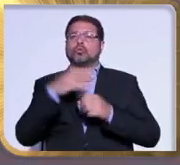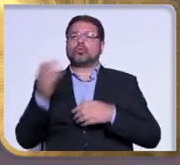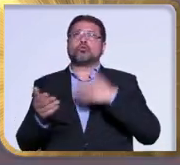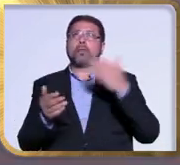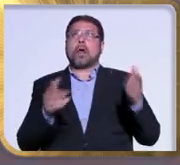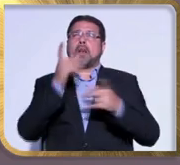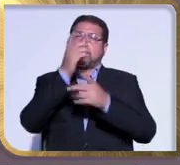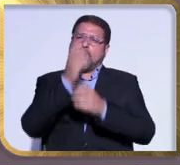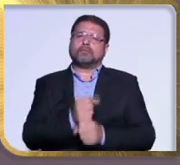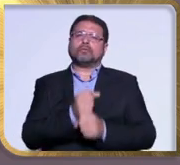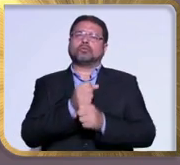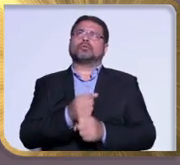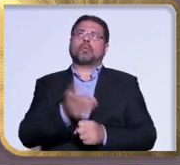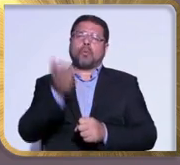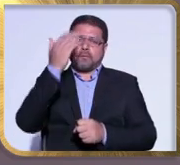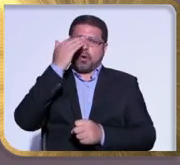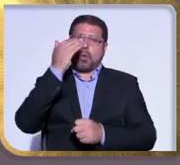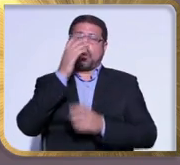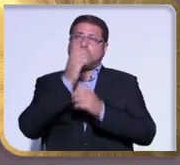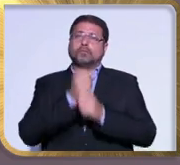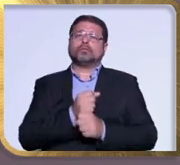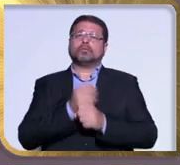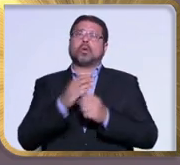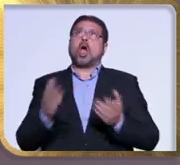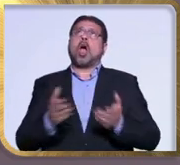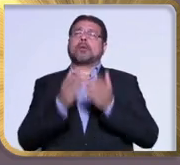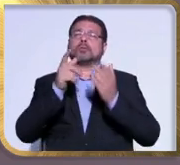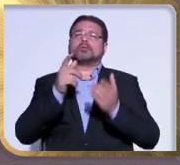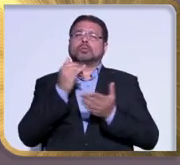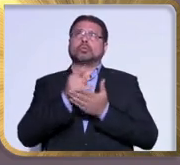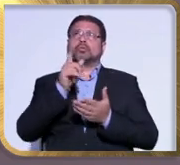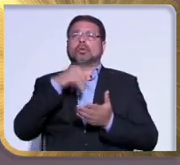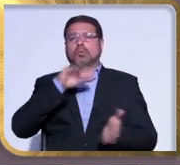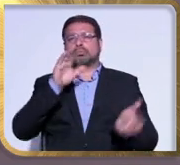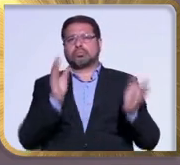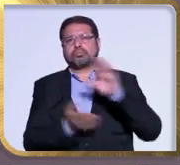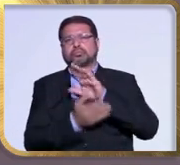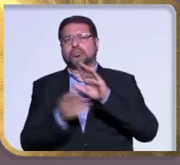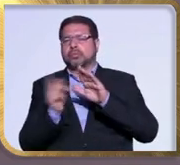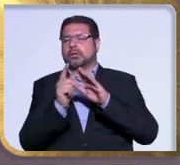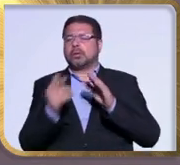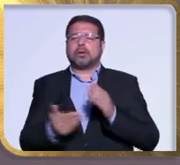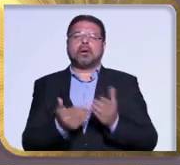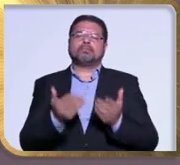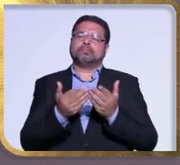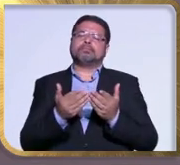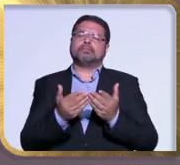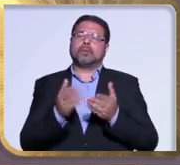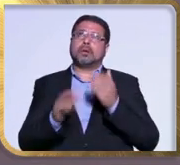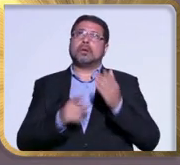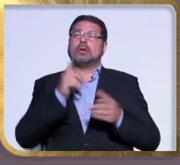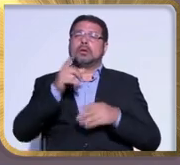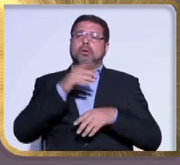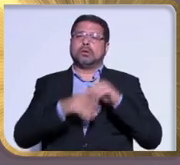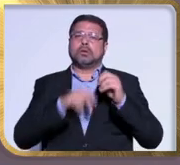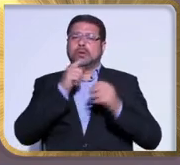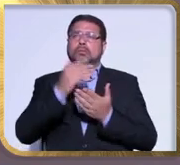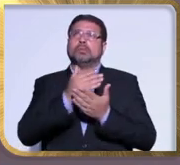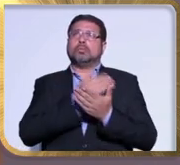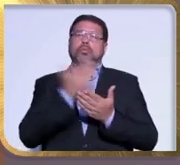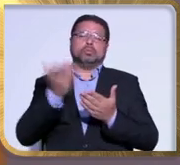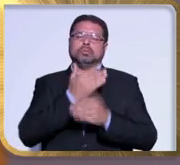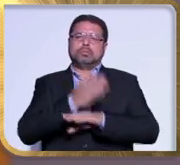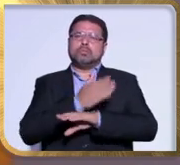وعن شمالنا ومن فوقنا، ونعوذ بعظمتك أن نغتال من تحتنا. يا من كنت قبل كل